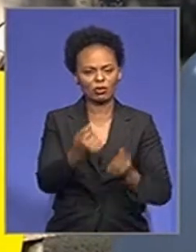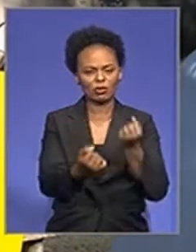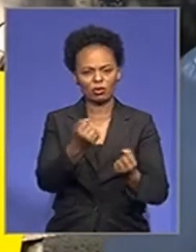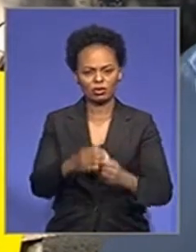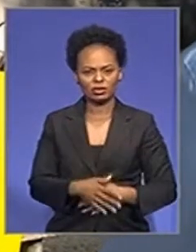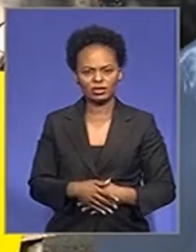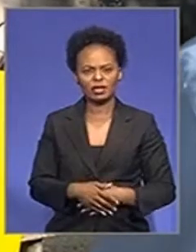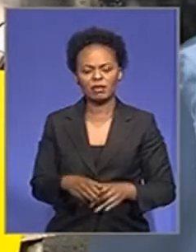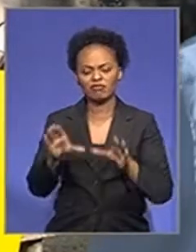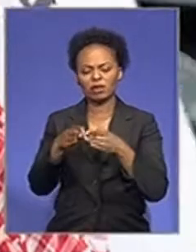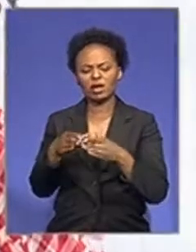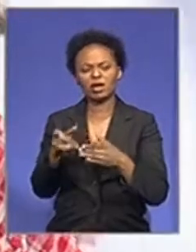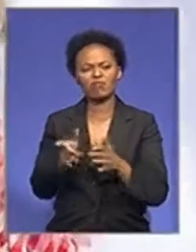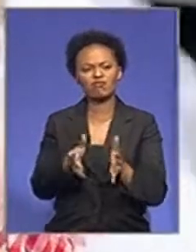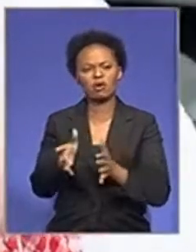balatedi ba kgwele ya maoto